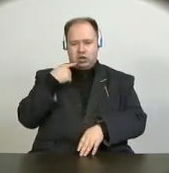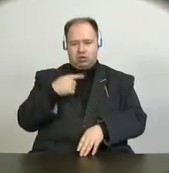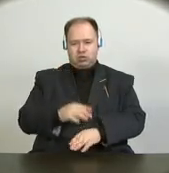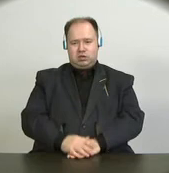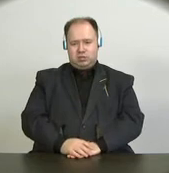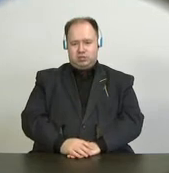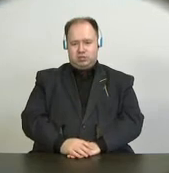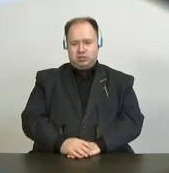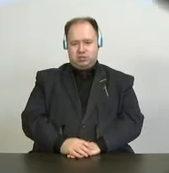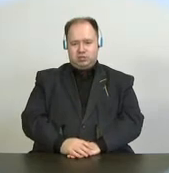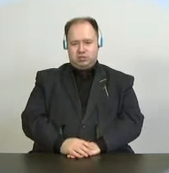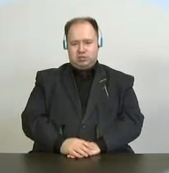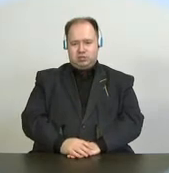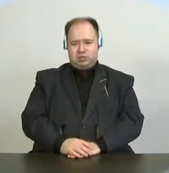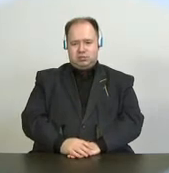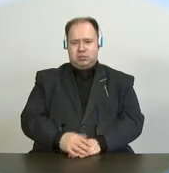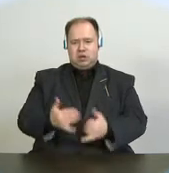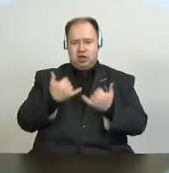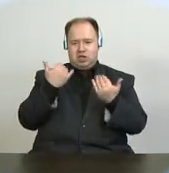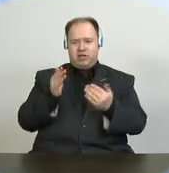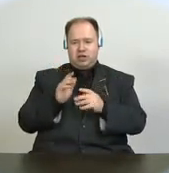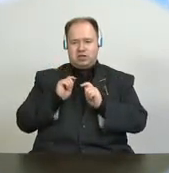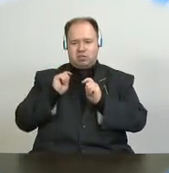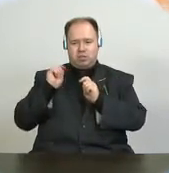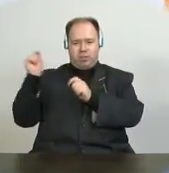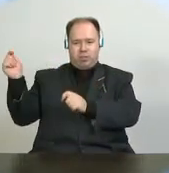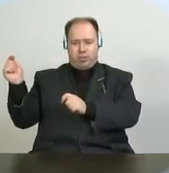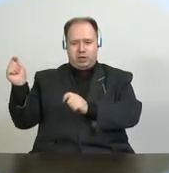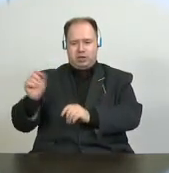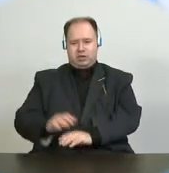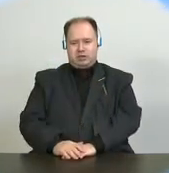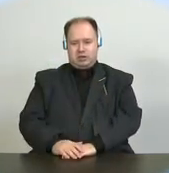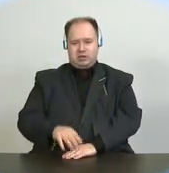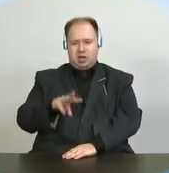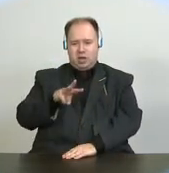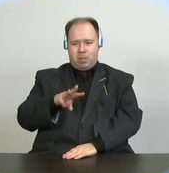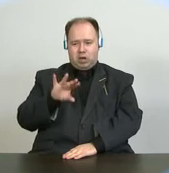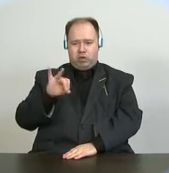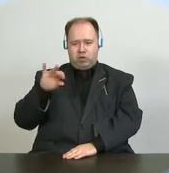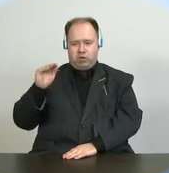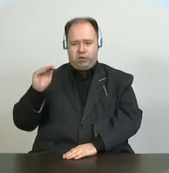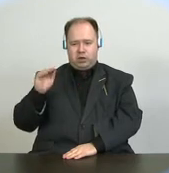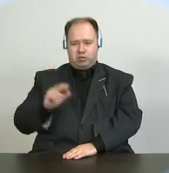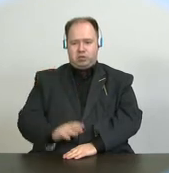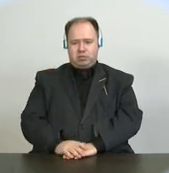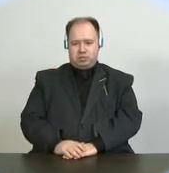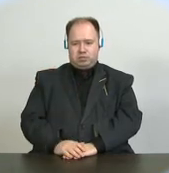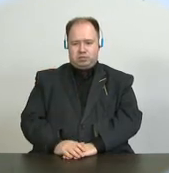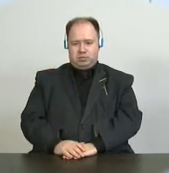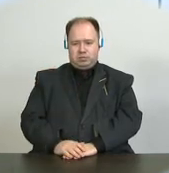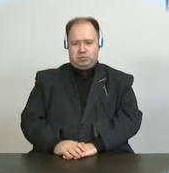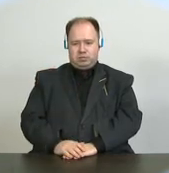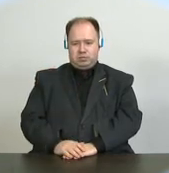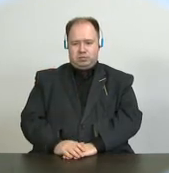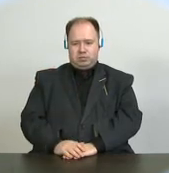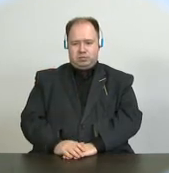правда ведь серёжа для вас этот подарок атман иванов и фербер очень интересно дневничок в течение